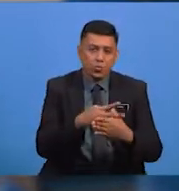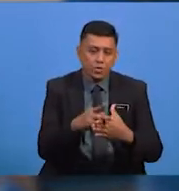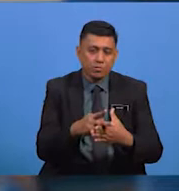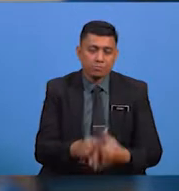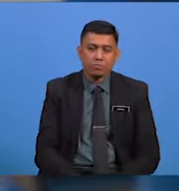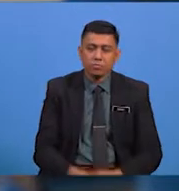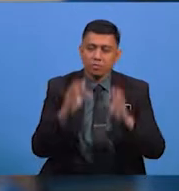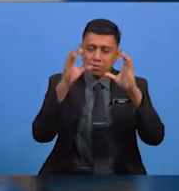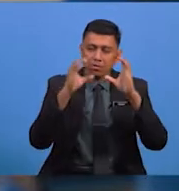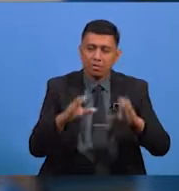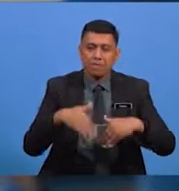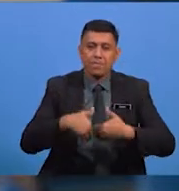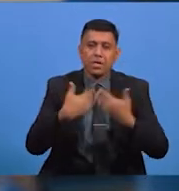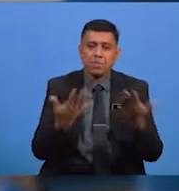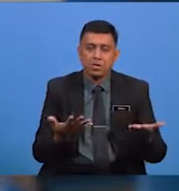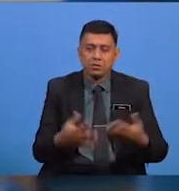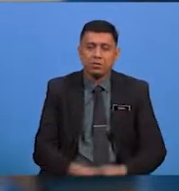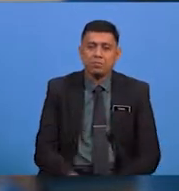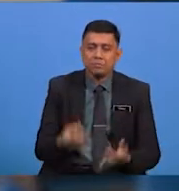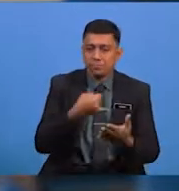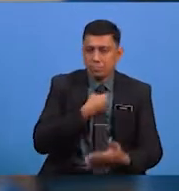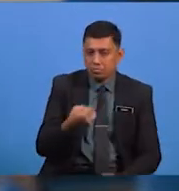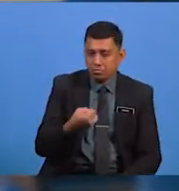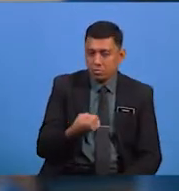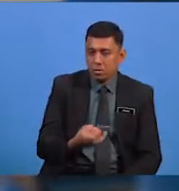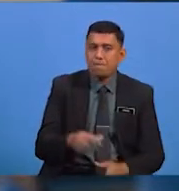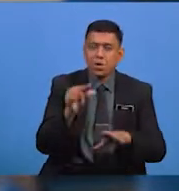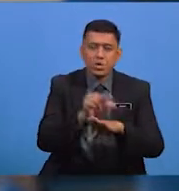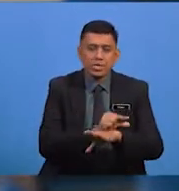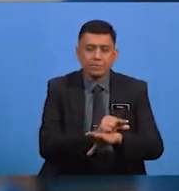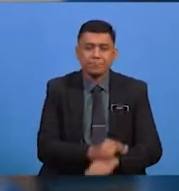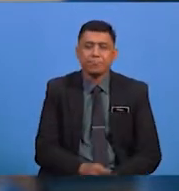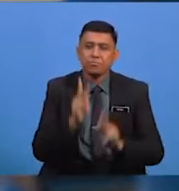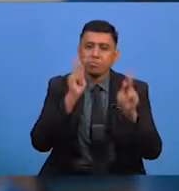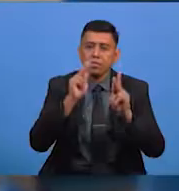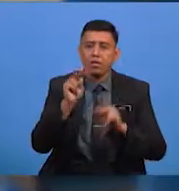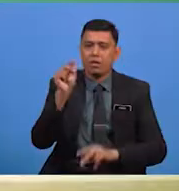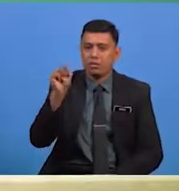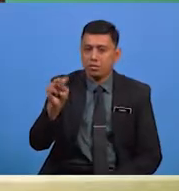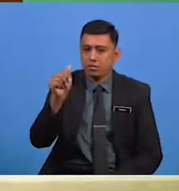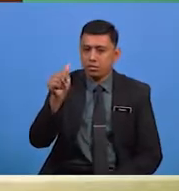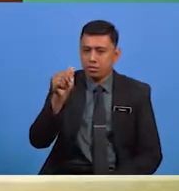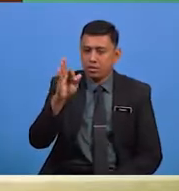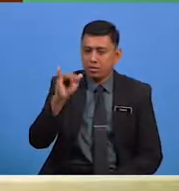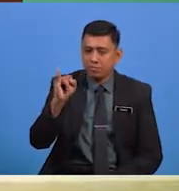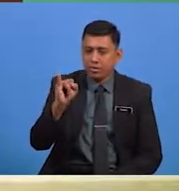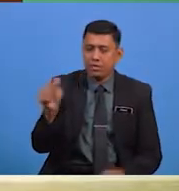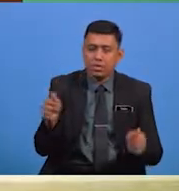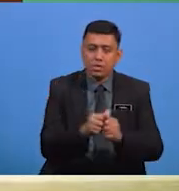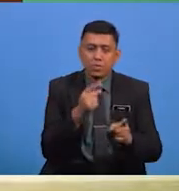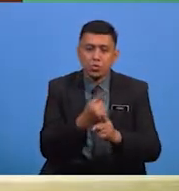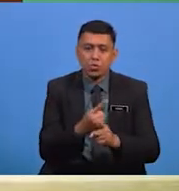kongsikan tips bagaimana ingin menggunakan kata nafi dengan